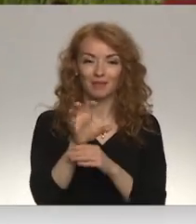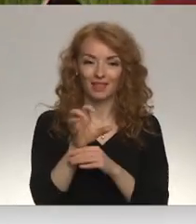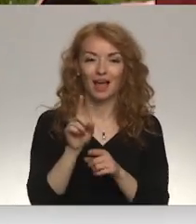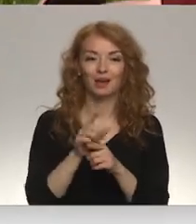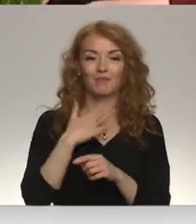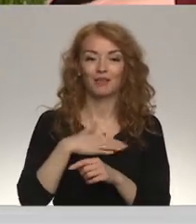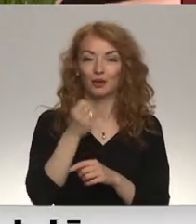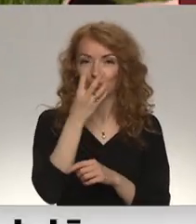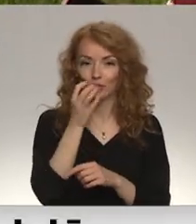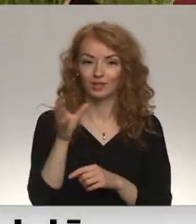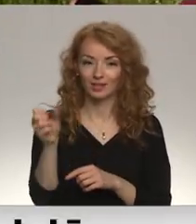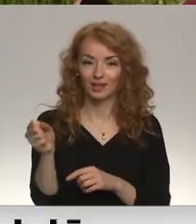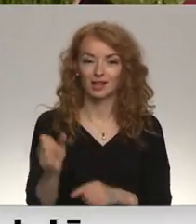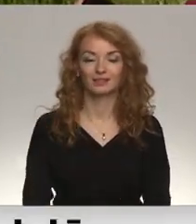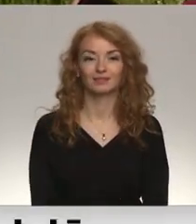kā.